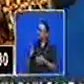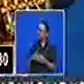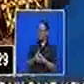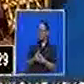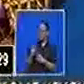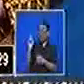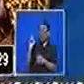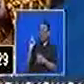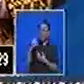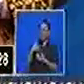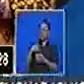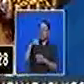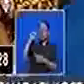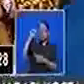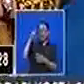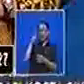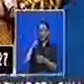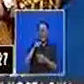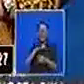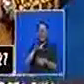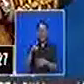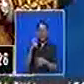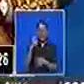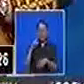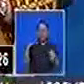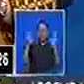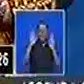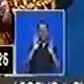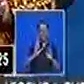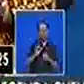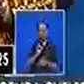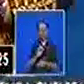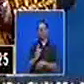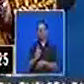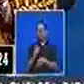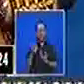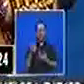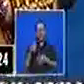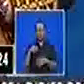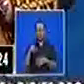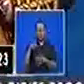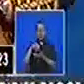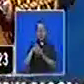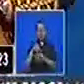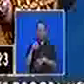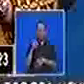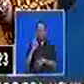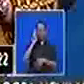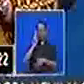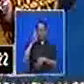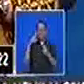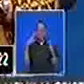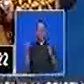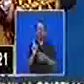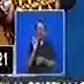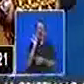air tidak hanya penduduk di Pati, dan tadi kita simpati pada saudara kita di sana karena di utara sana banyak pesantren yang pada waktu